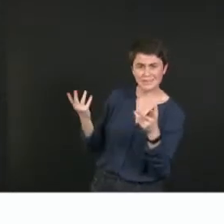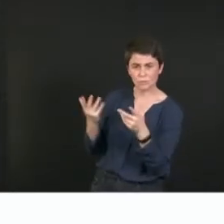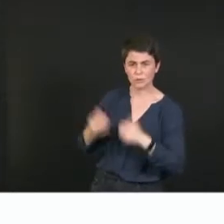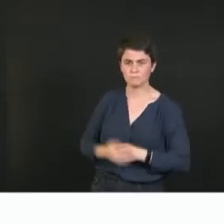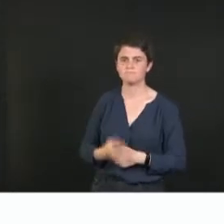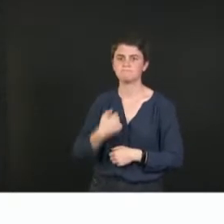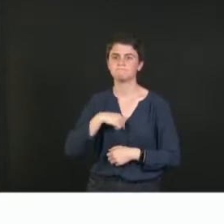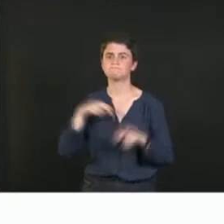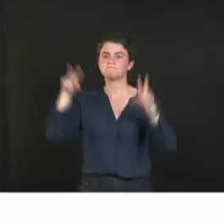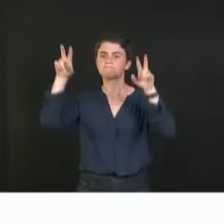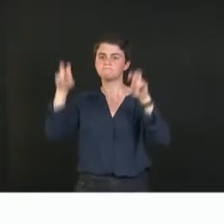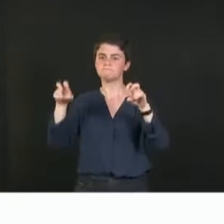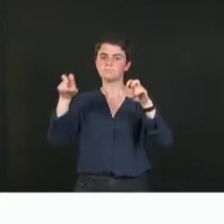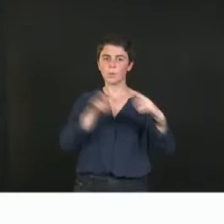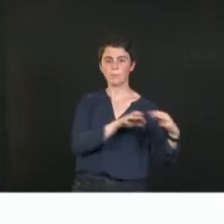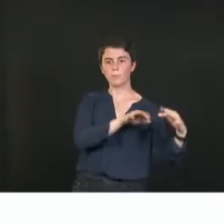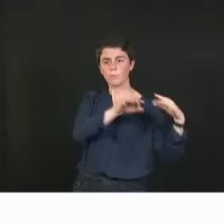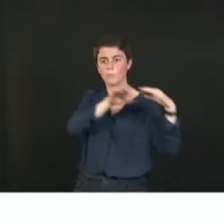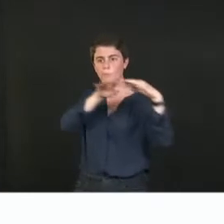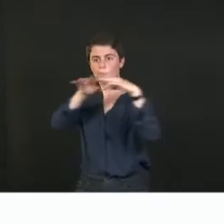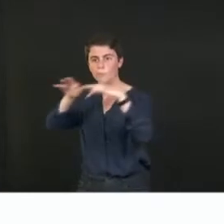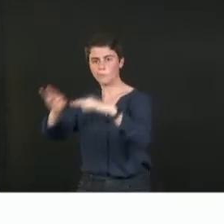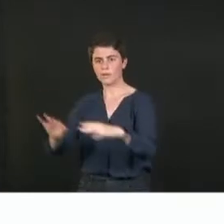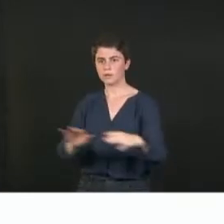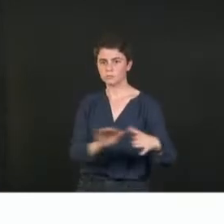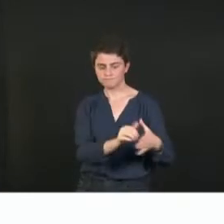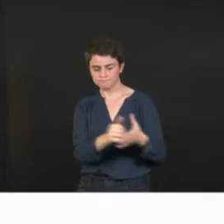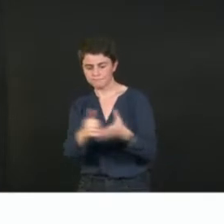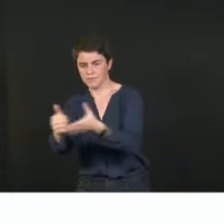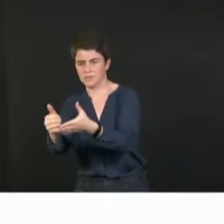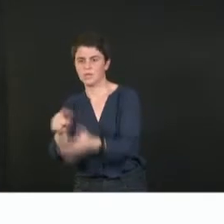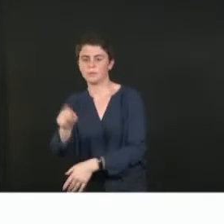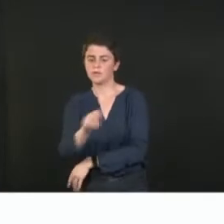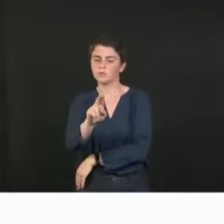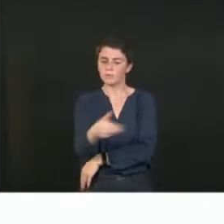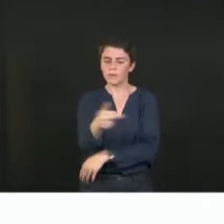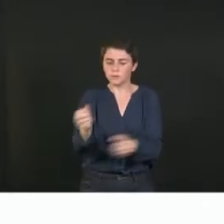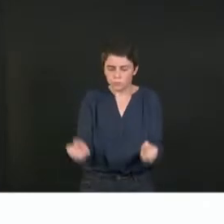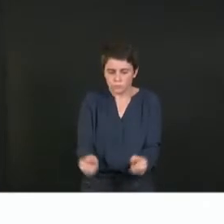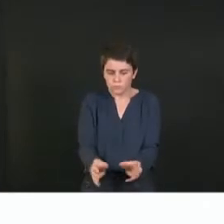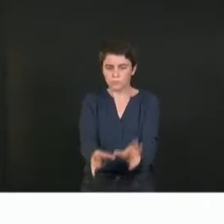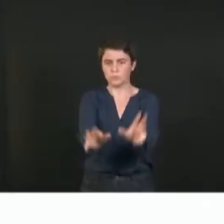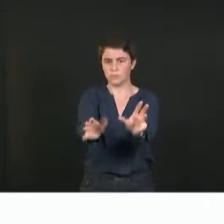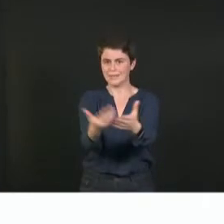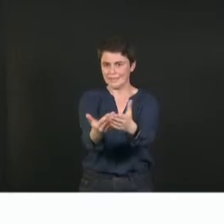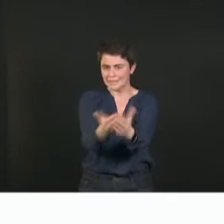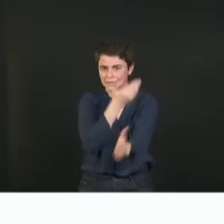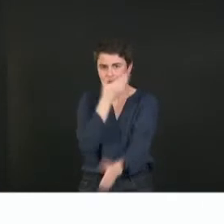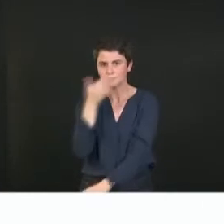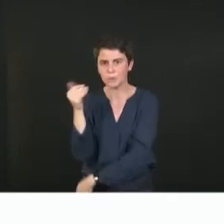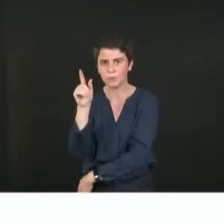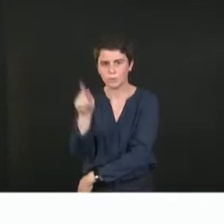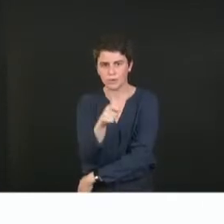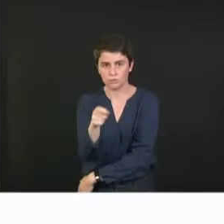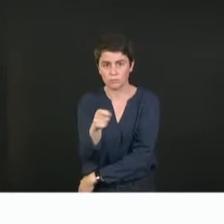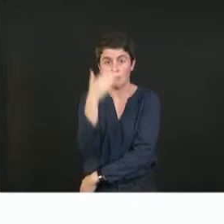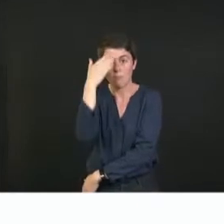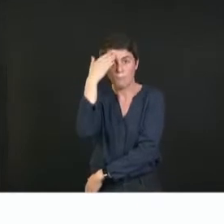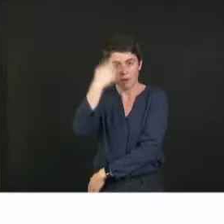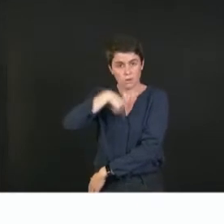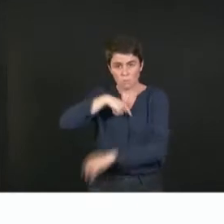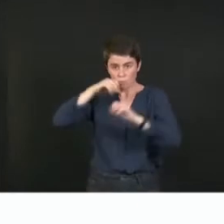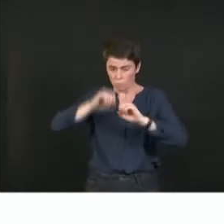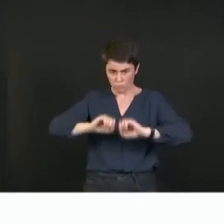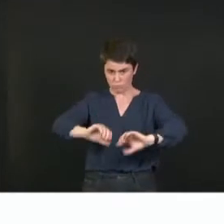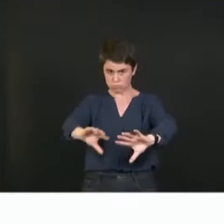ce qu'on appelle la migration assistée. C'est-à-dire que, bien sûr, laisser faire la nature, c'est ce qu'il y a de mieux. Mais, et puis, tant qu'on peut le faire, on va le faire, hein, ce